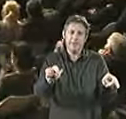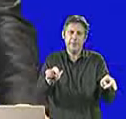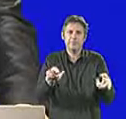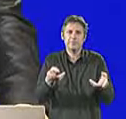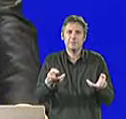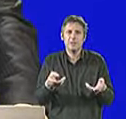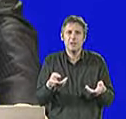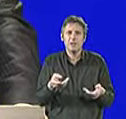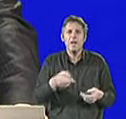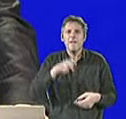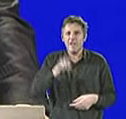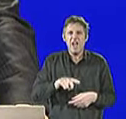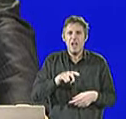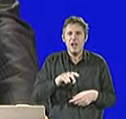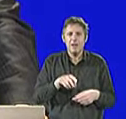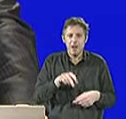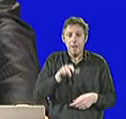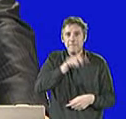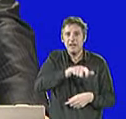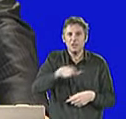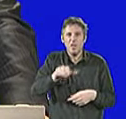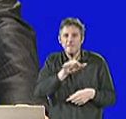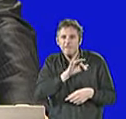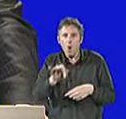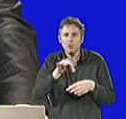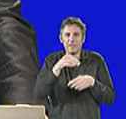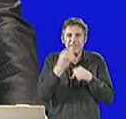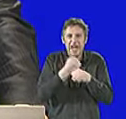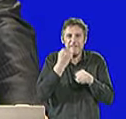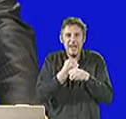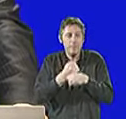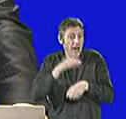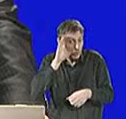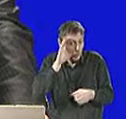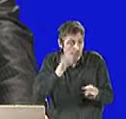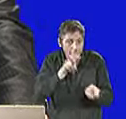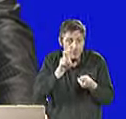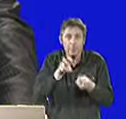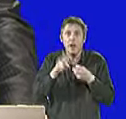quand j'écoute la France qui travaille, je mesure